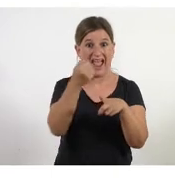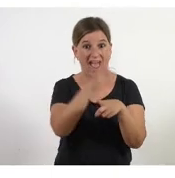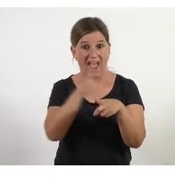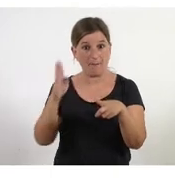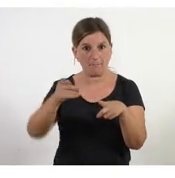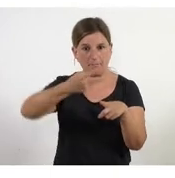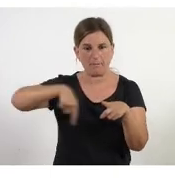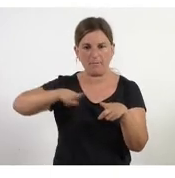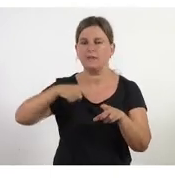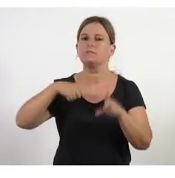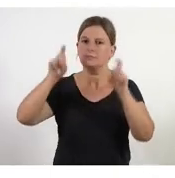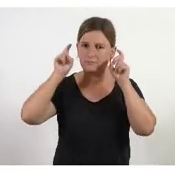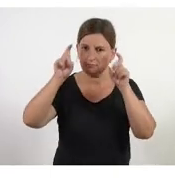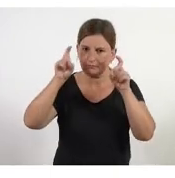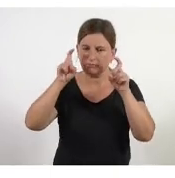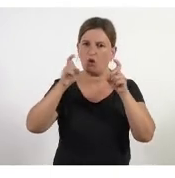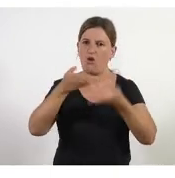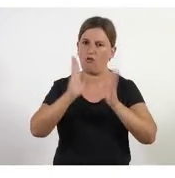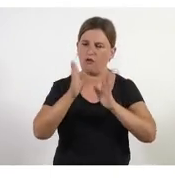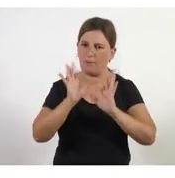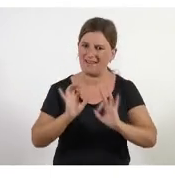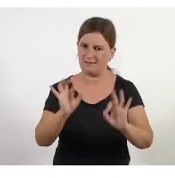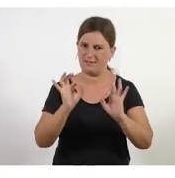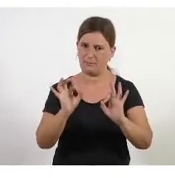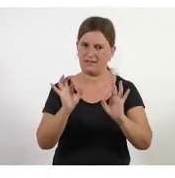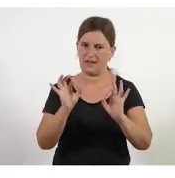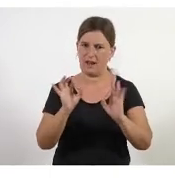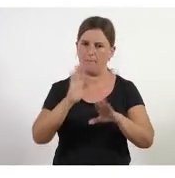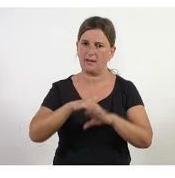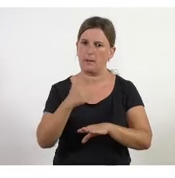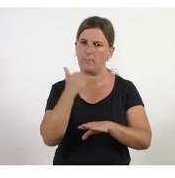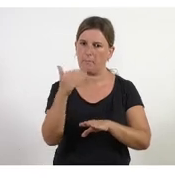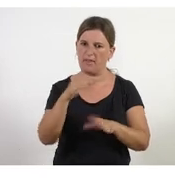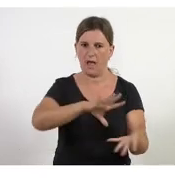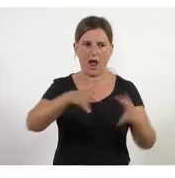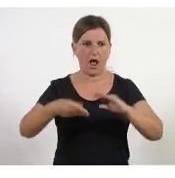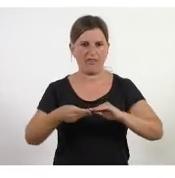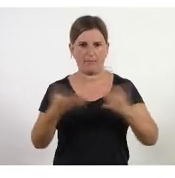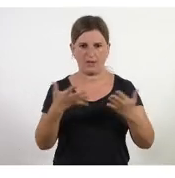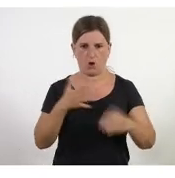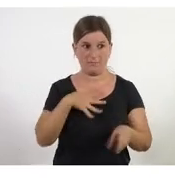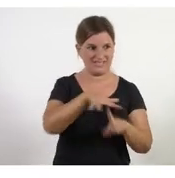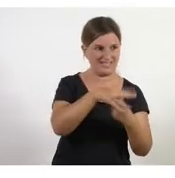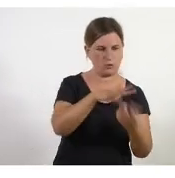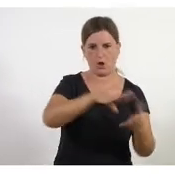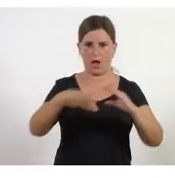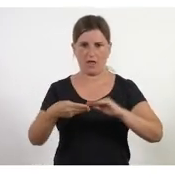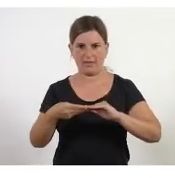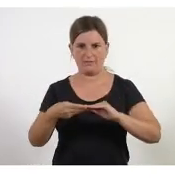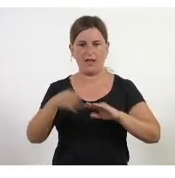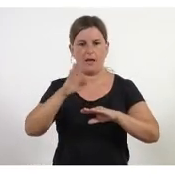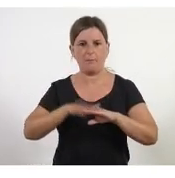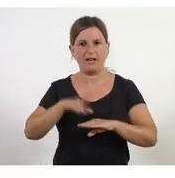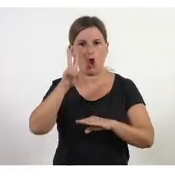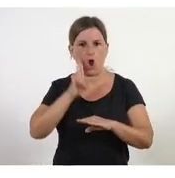recomanable rebre algun tipus de formació específica, saber com adaptar-les a la nostra realitat i ordenar l'aplicació